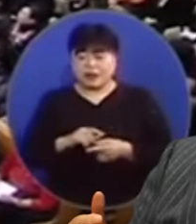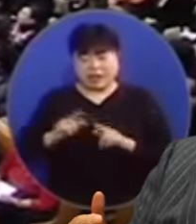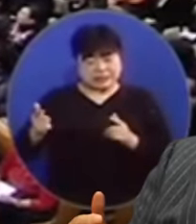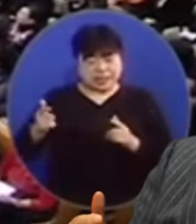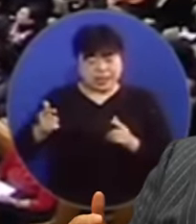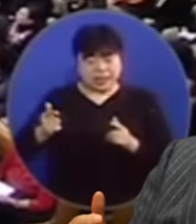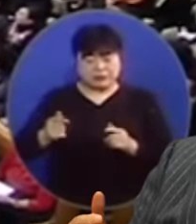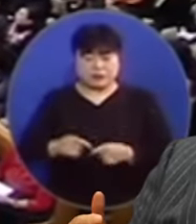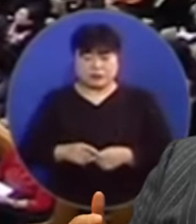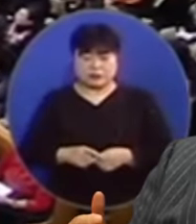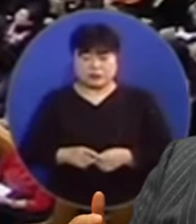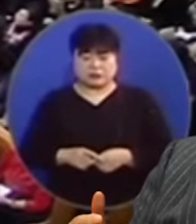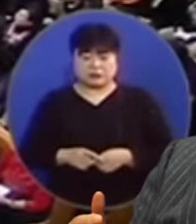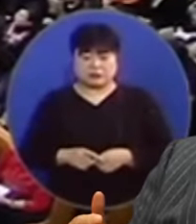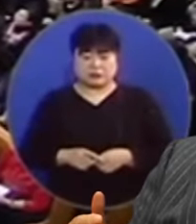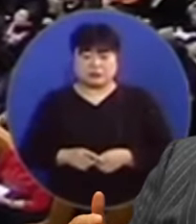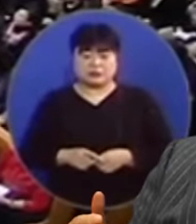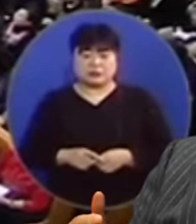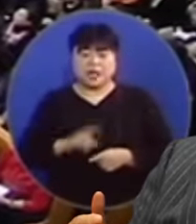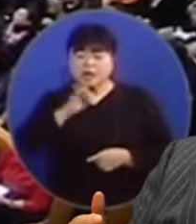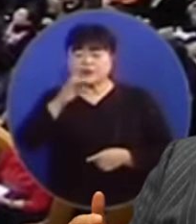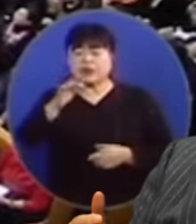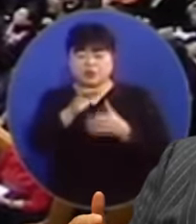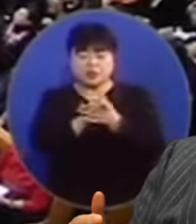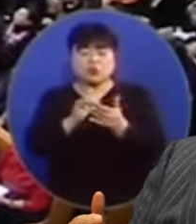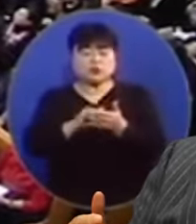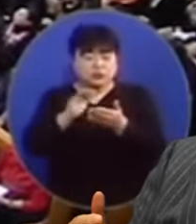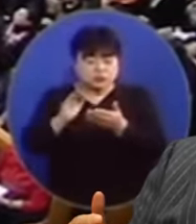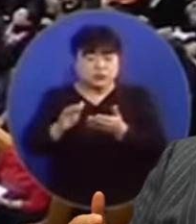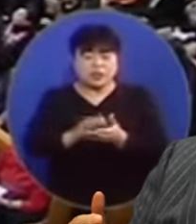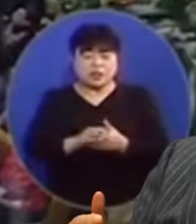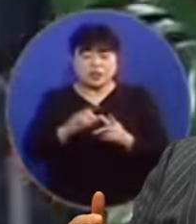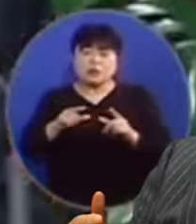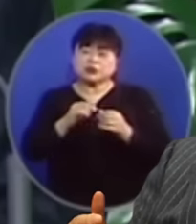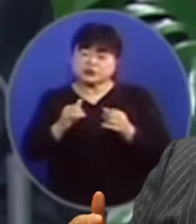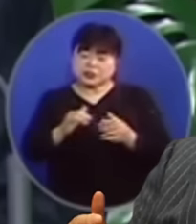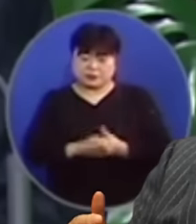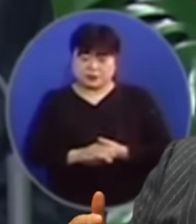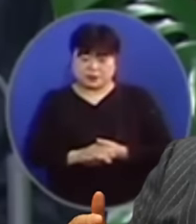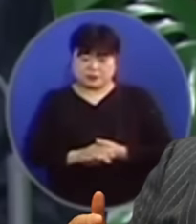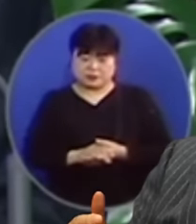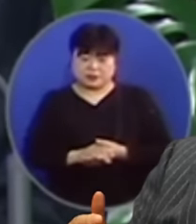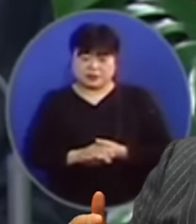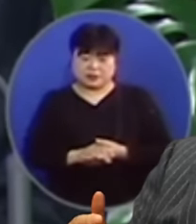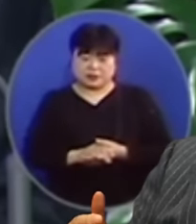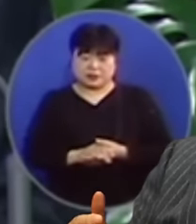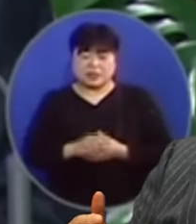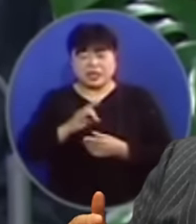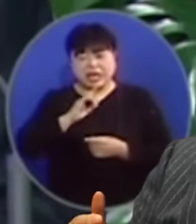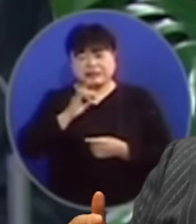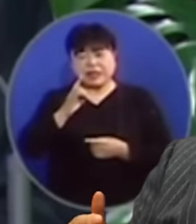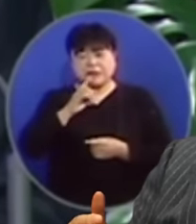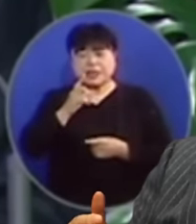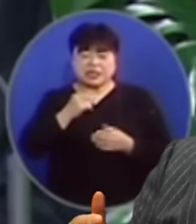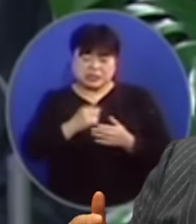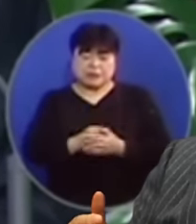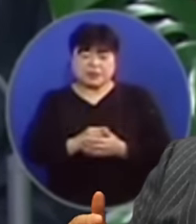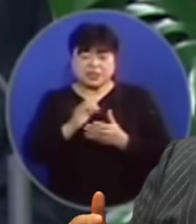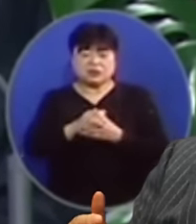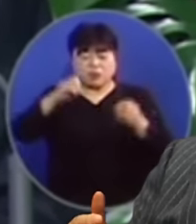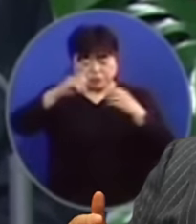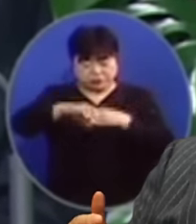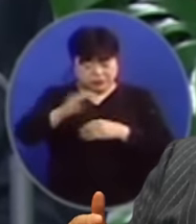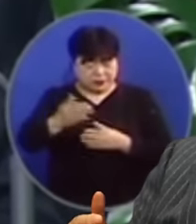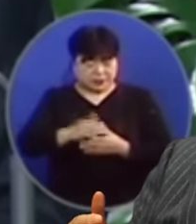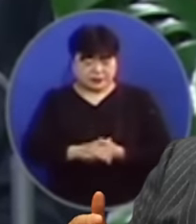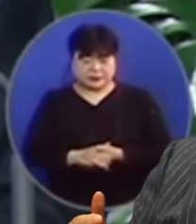만사가 휴지통이 되는 것입니다. 기도하고 난 다음 대개 사람들이 말로 부정을 해버리기 때문에 기도가 휴지가